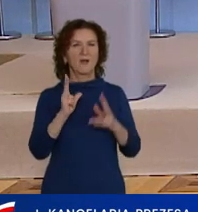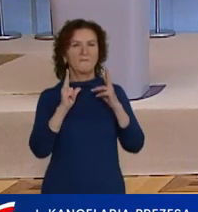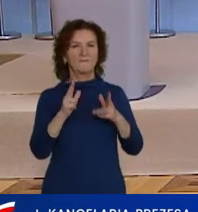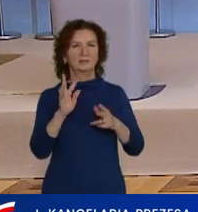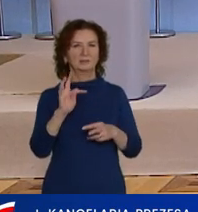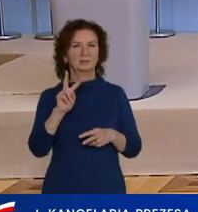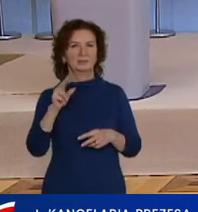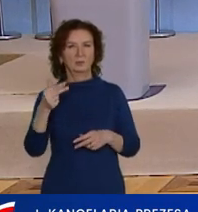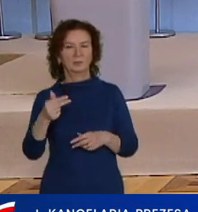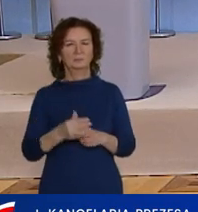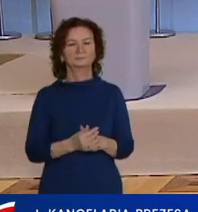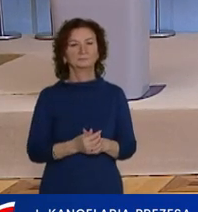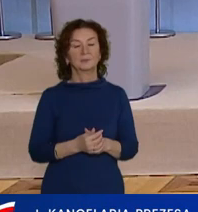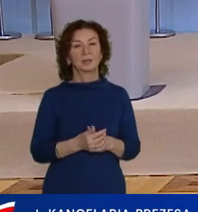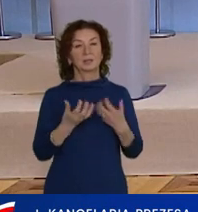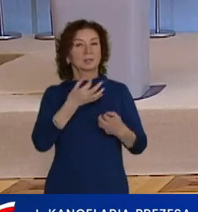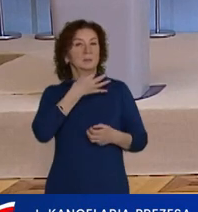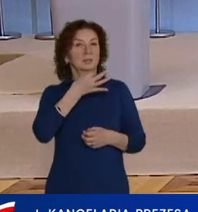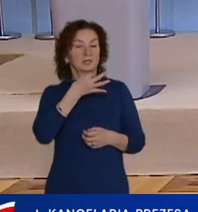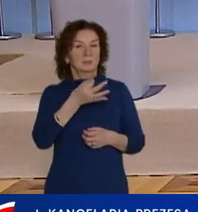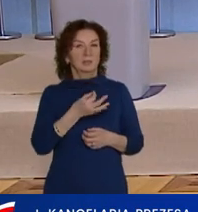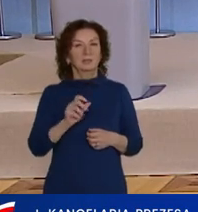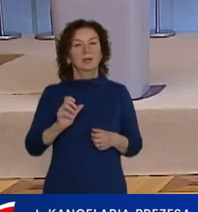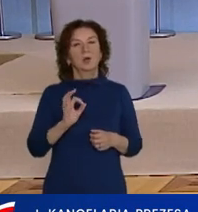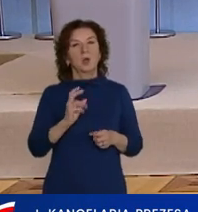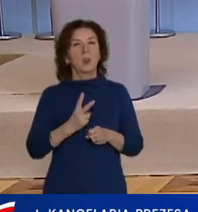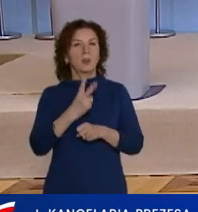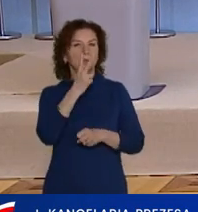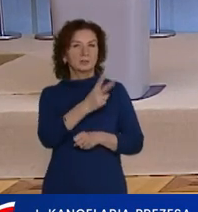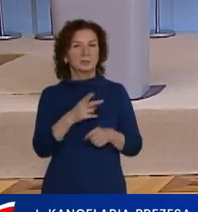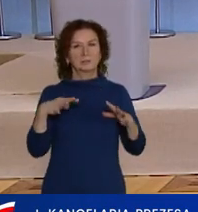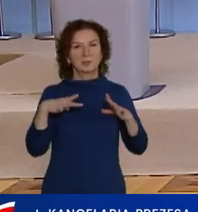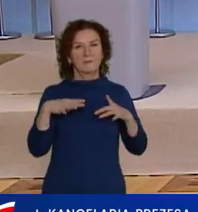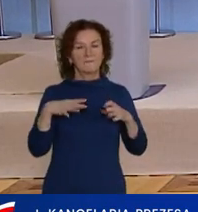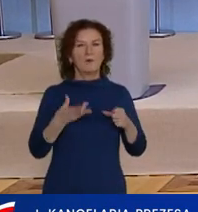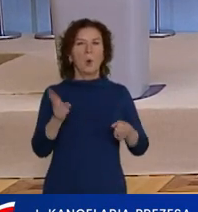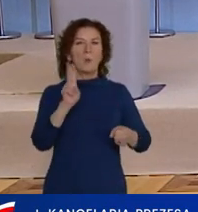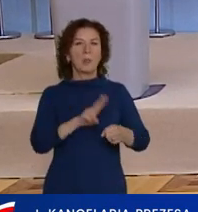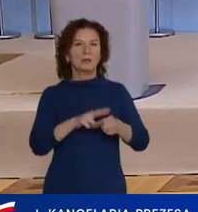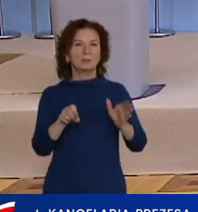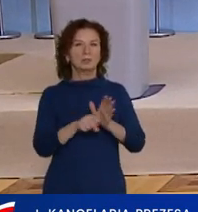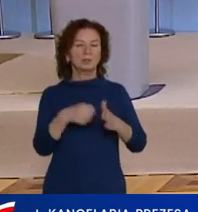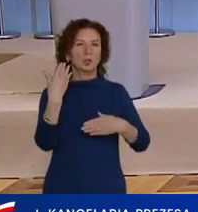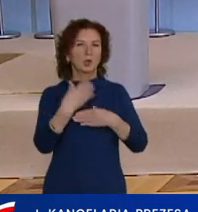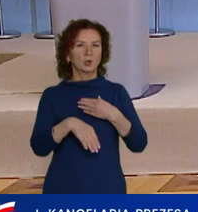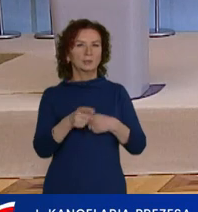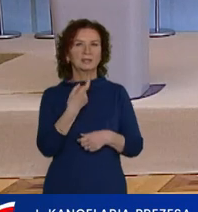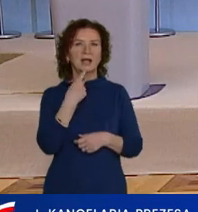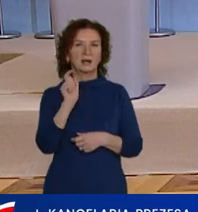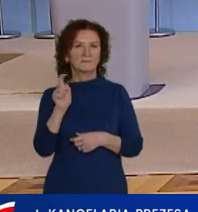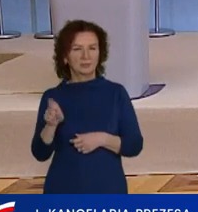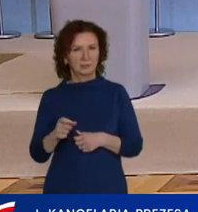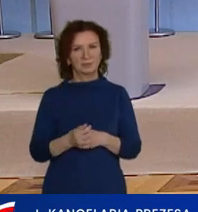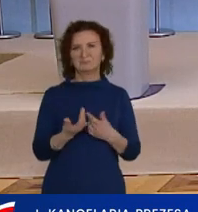Dzień dobry, panie ministrze. Chciałam zapytać o dostępne wolne terminy do końca kwietnia. Jaka ta liczba jest dzisiaj i czy w związku z tym